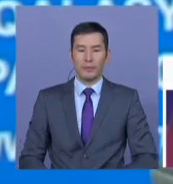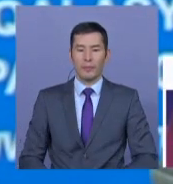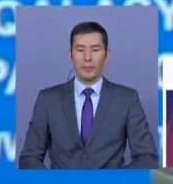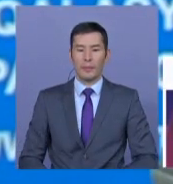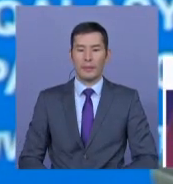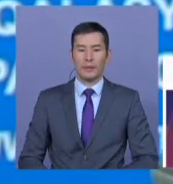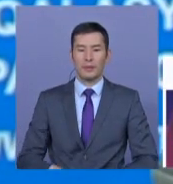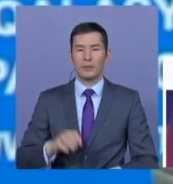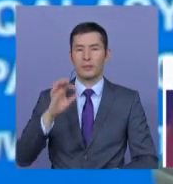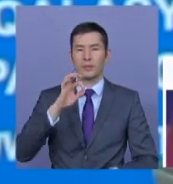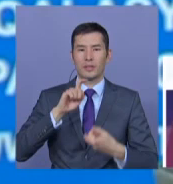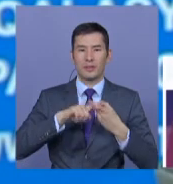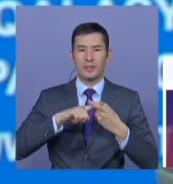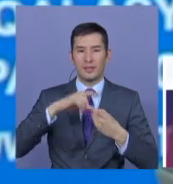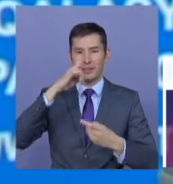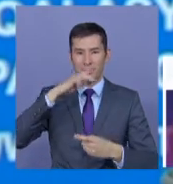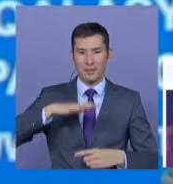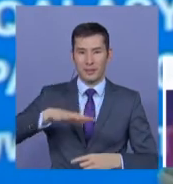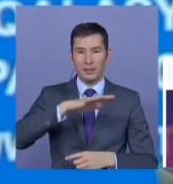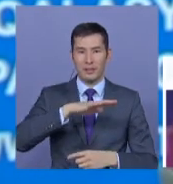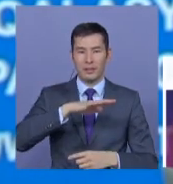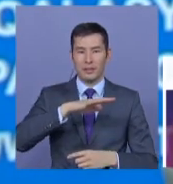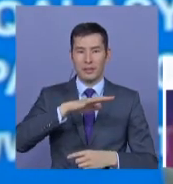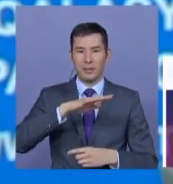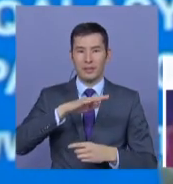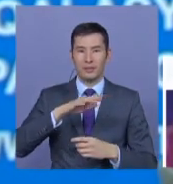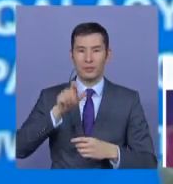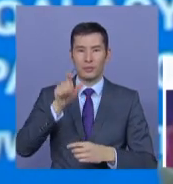жерлеу шығындары туралы сауалнама жүргізілді.